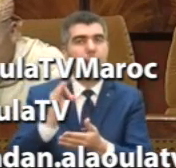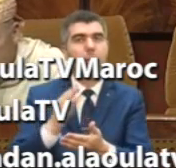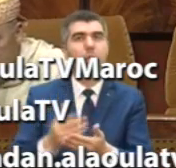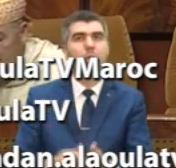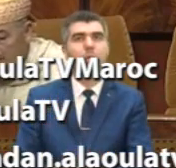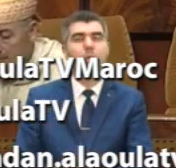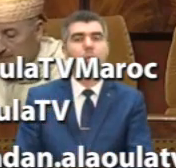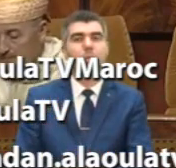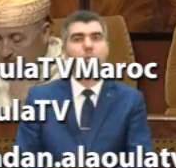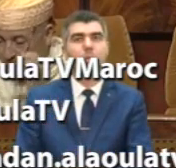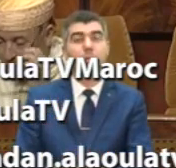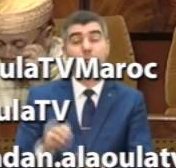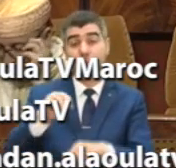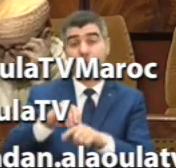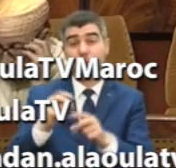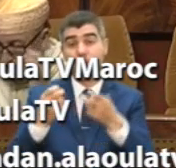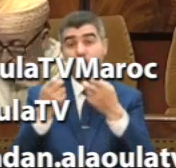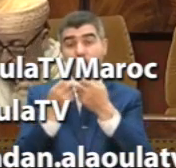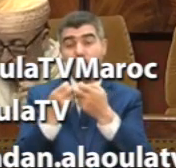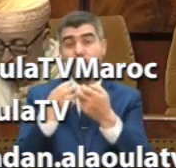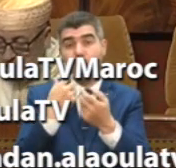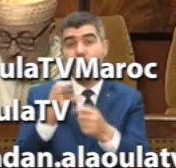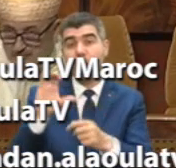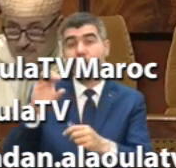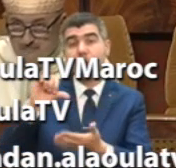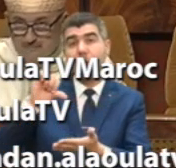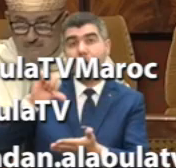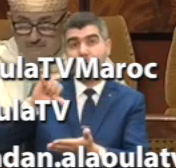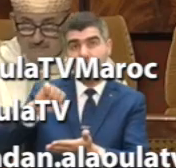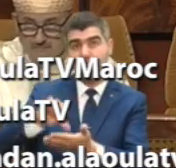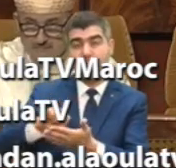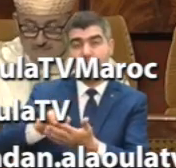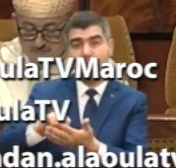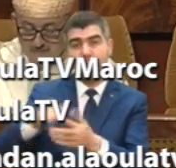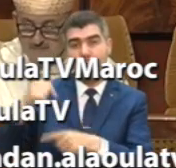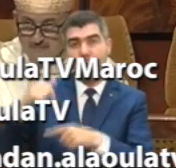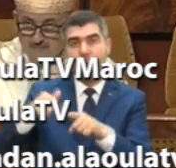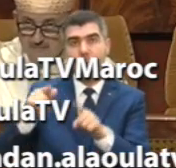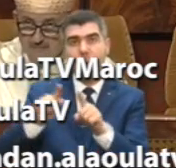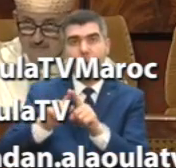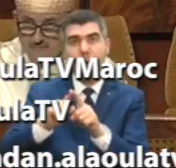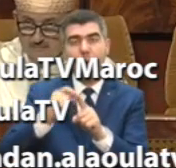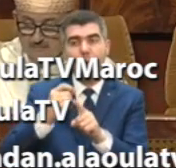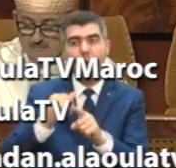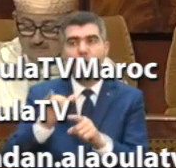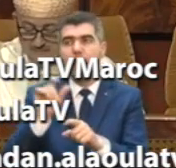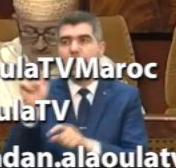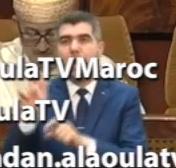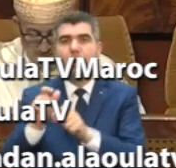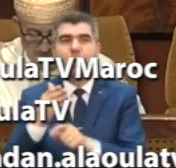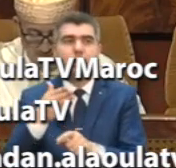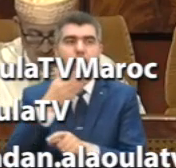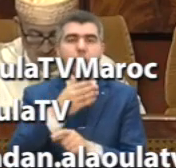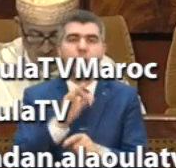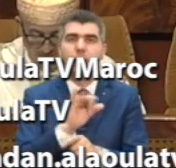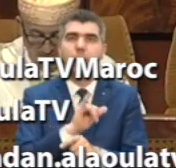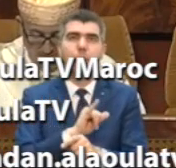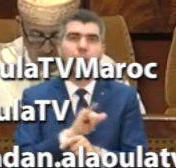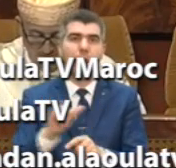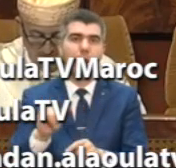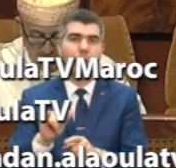الشائك. مثلا في الدار البيضاء كاينه تزيئات دابا عقاريه مجهزه، كاينه ضواحي ديال الضابط، ما غيمشي لها حتى شي واحد لانه ما كاينش